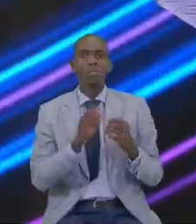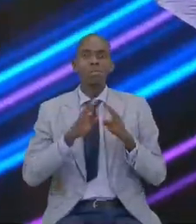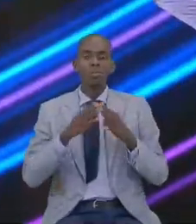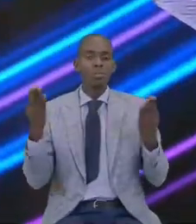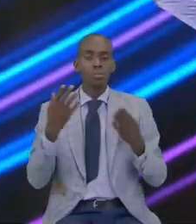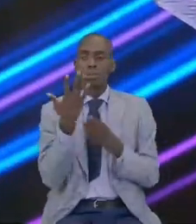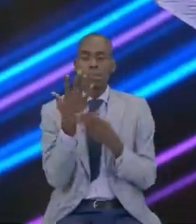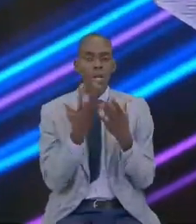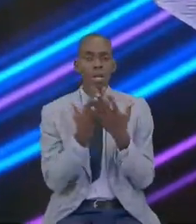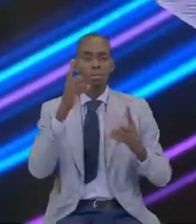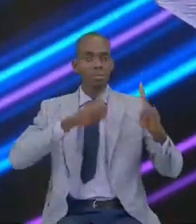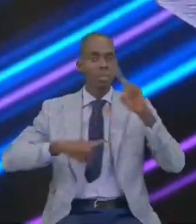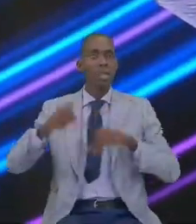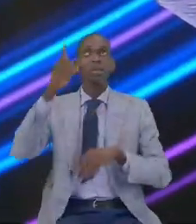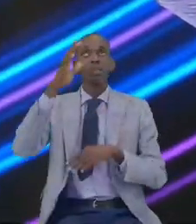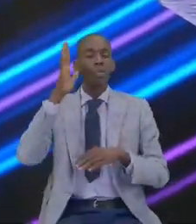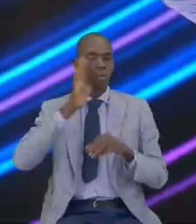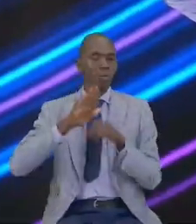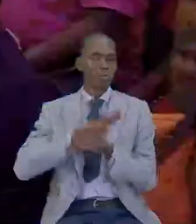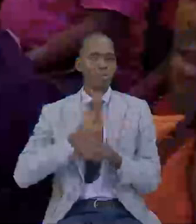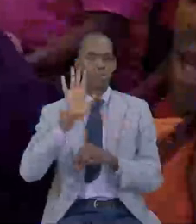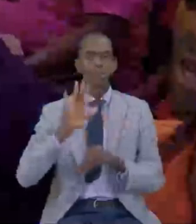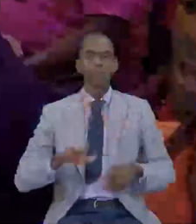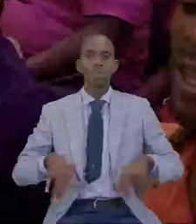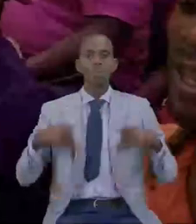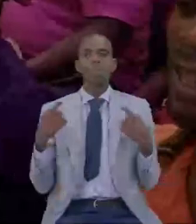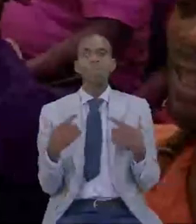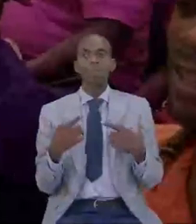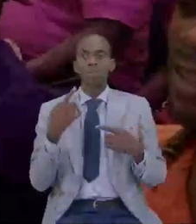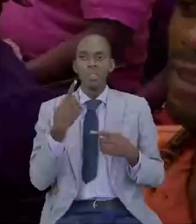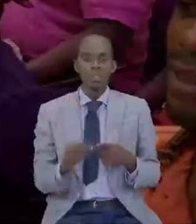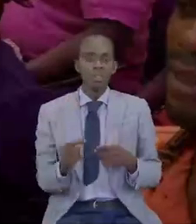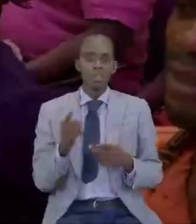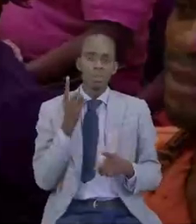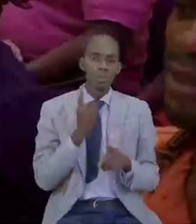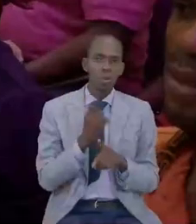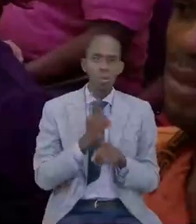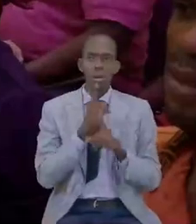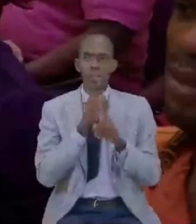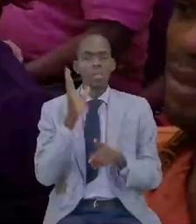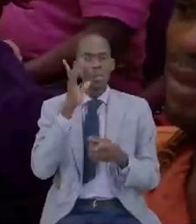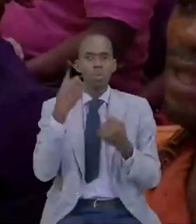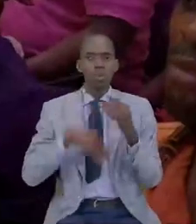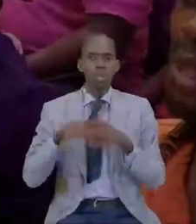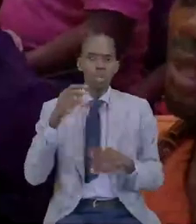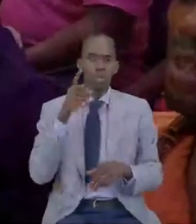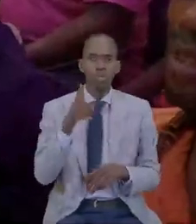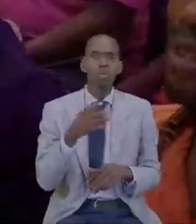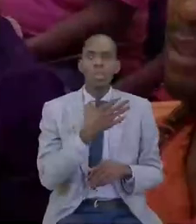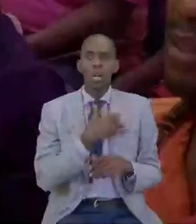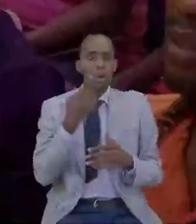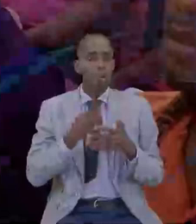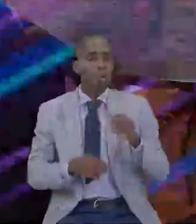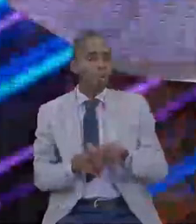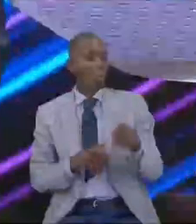et le Dieu Tout-Puissant va remplir ta bouche. Les réponses appropriées sortiront. Et ce que les autres ne peuvent pas faire,